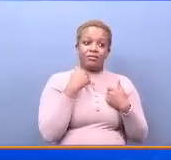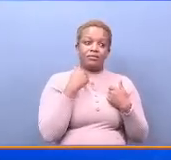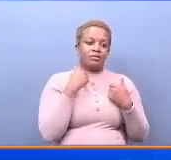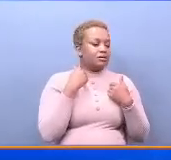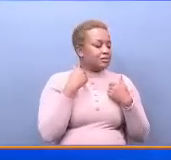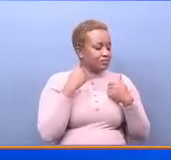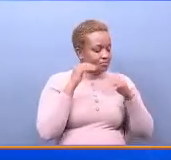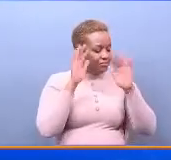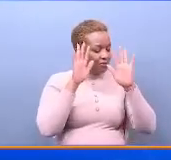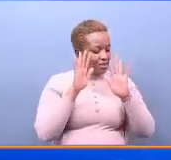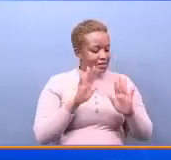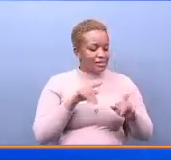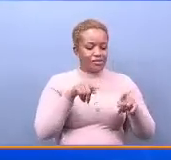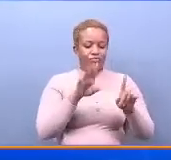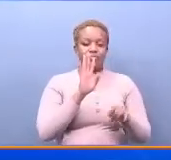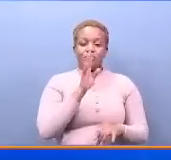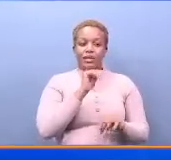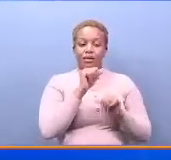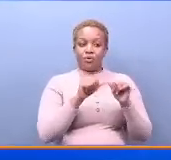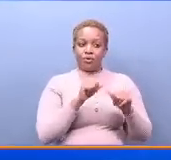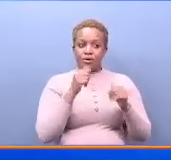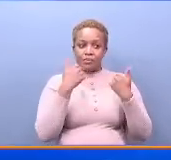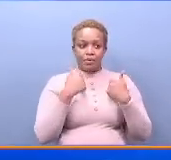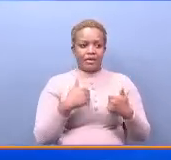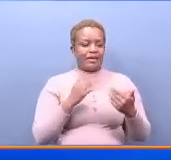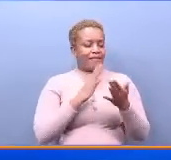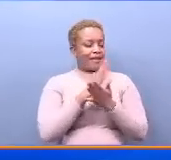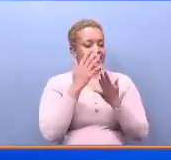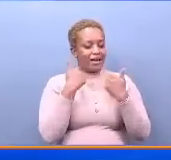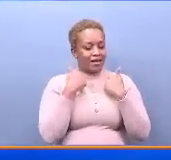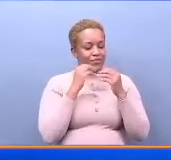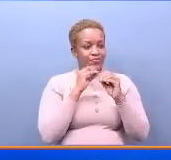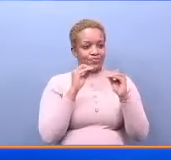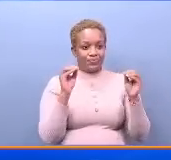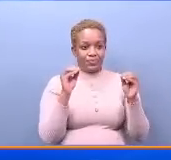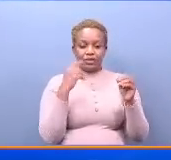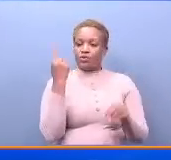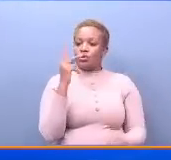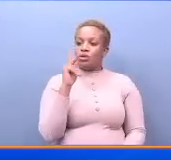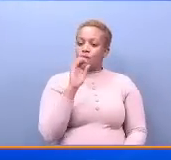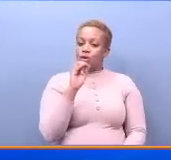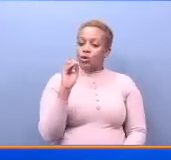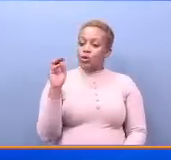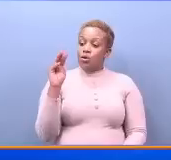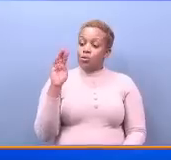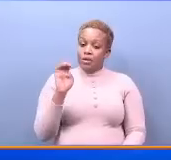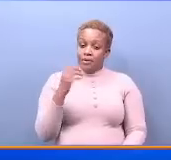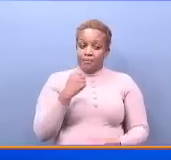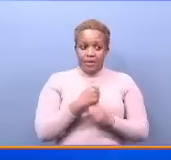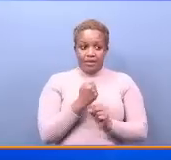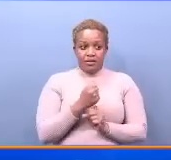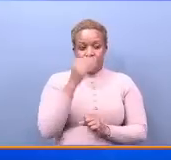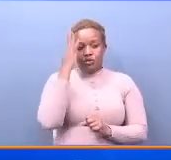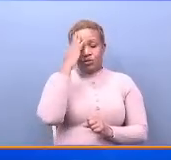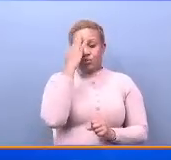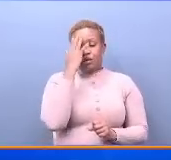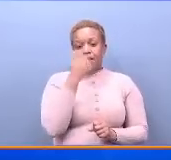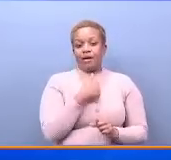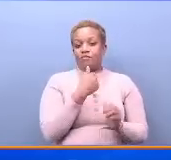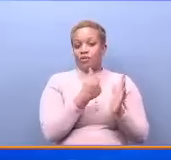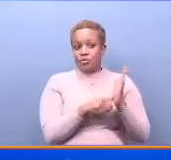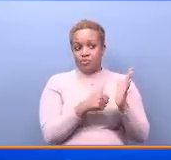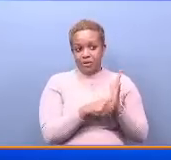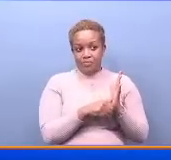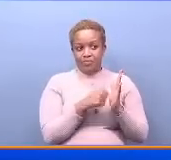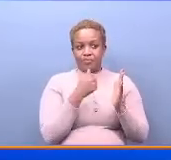zangu. Hafai kuniongelea, hana haki. Ni vile tu Bi Martha Koome alifanya. Akijua niko na shida na yeye, kuna ukora wengine